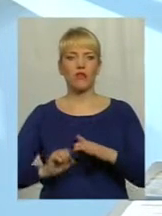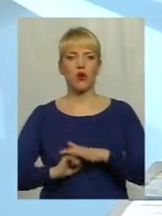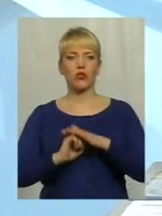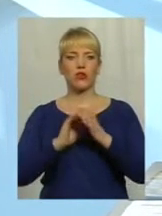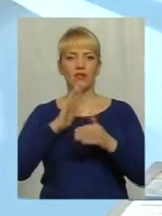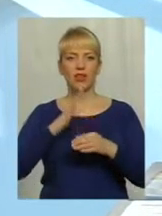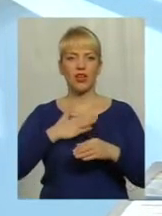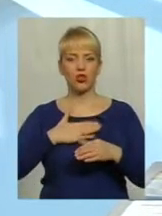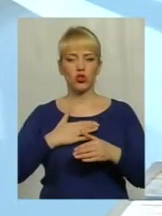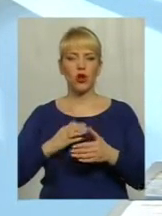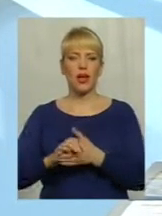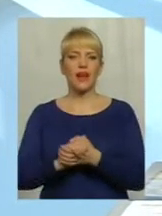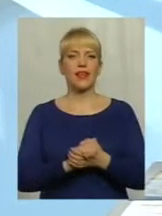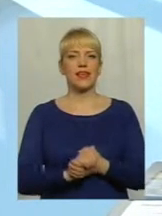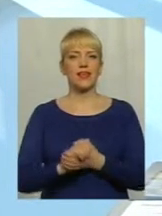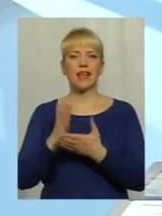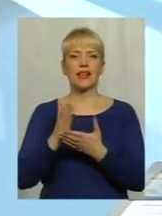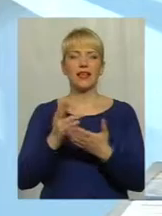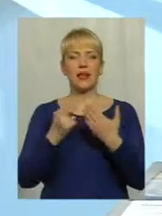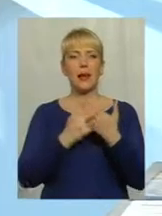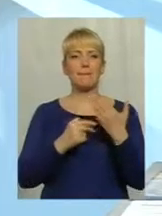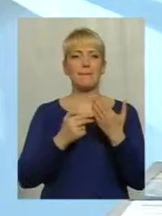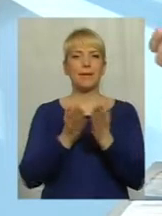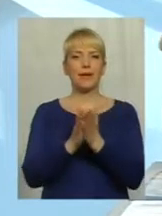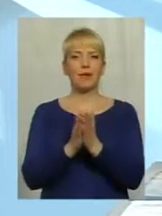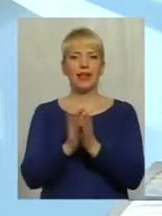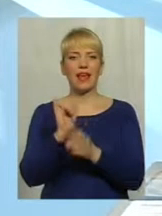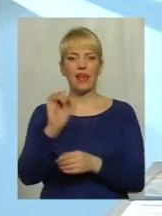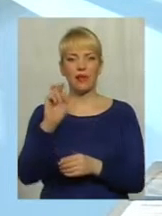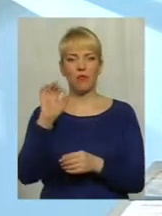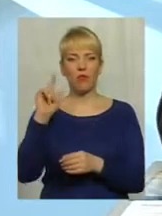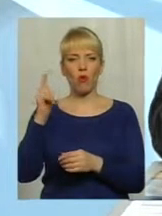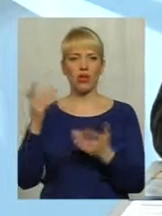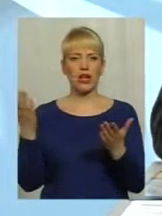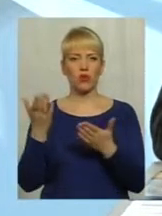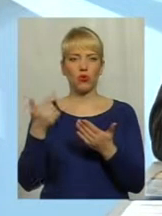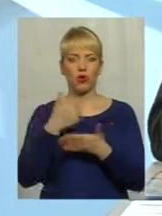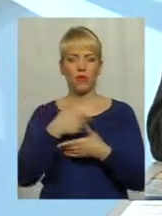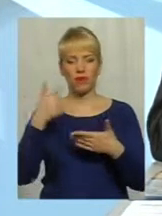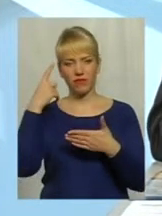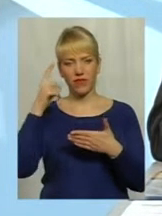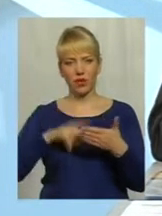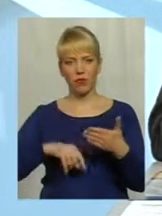єднання є Біблія і є Бог, Бог, в якого ми віримо, Отець, Син і Дух Святий.